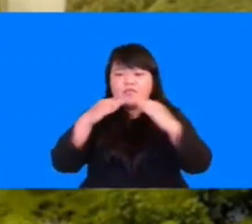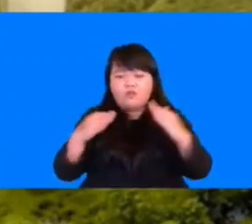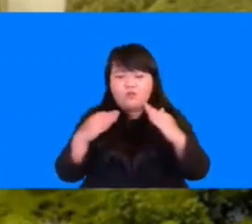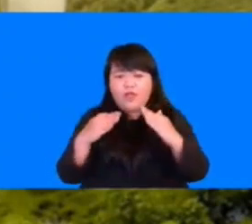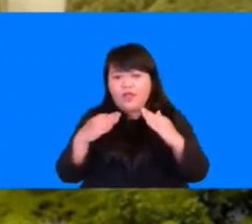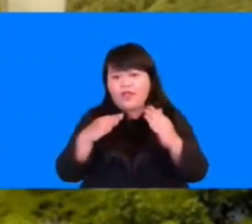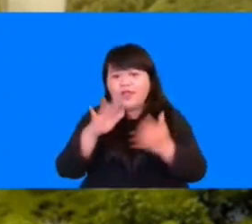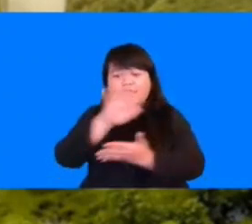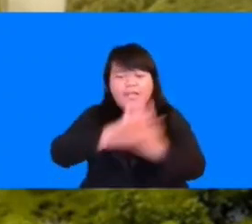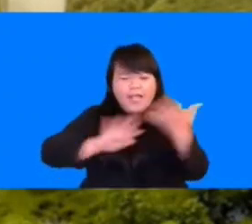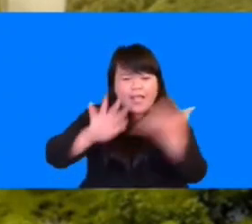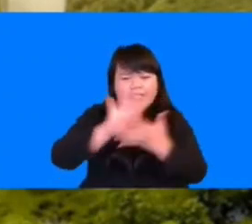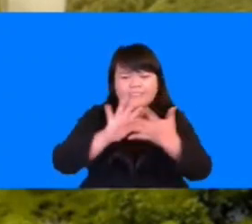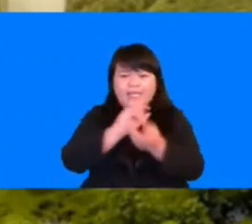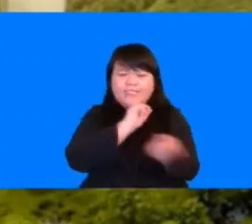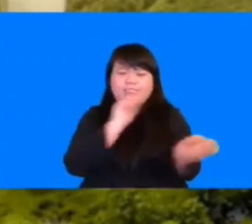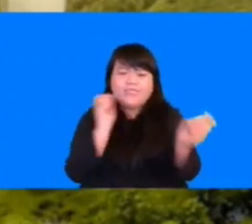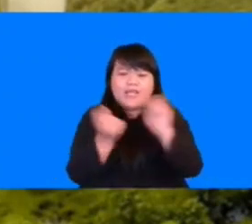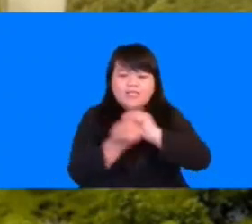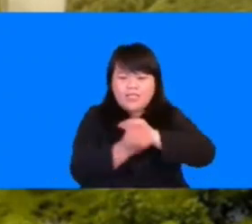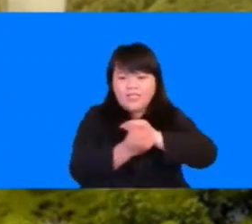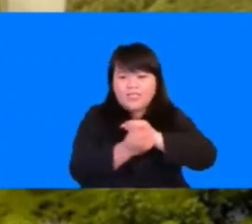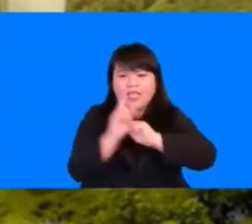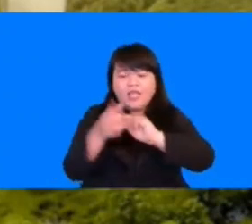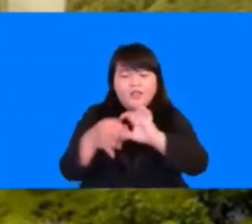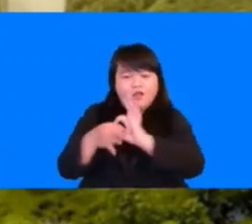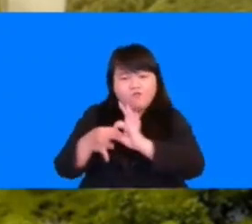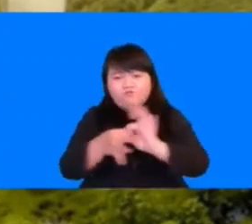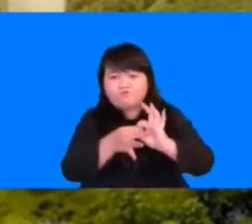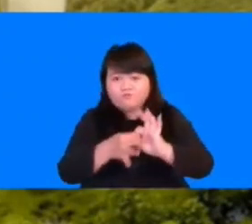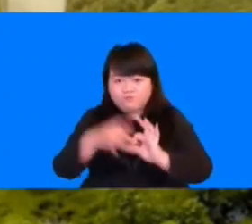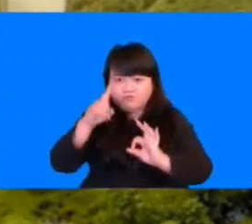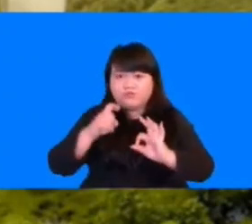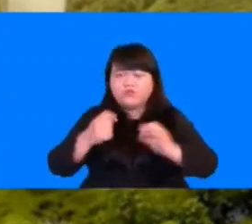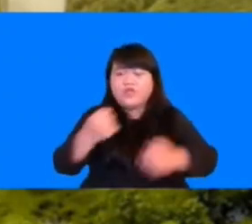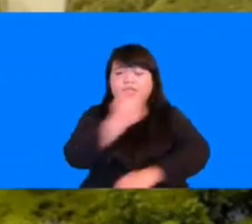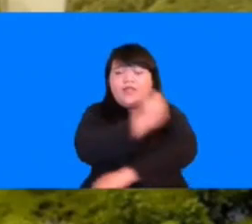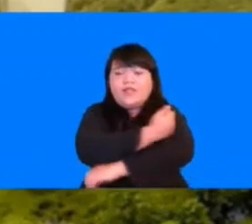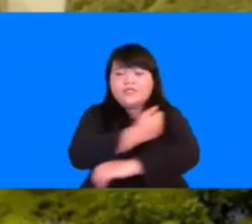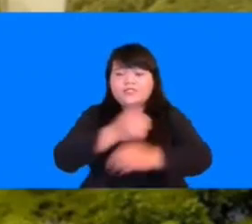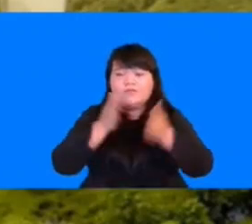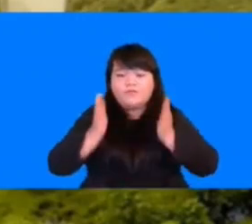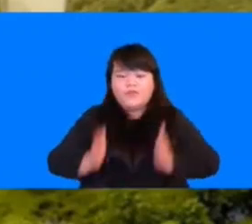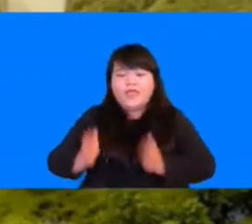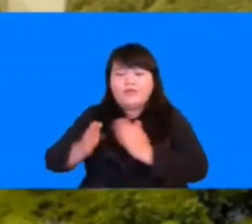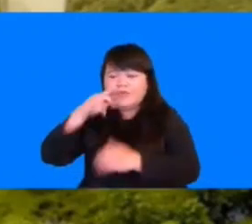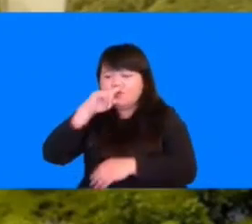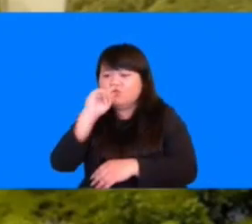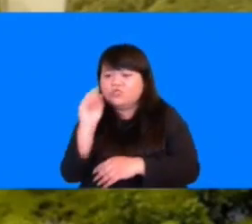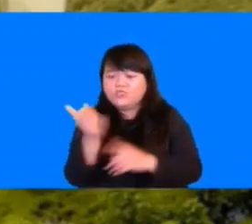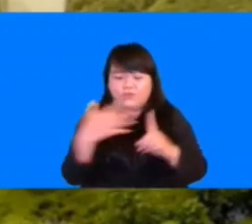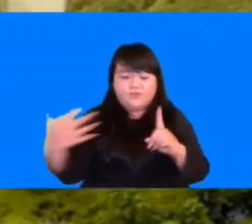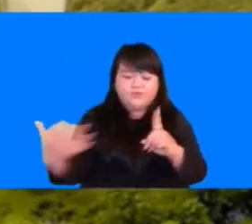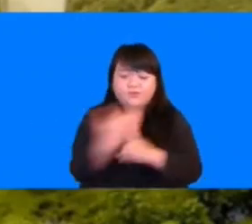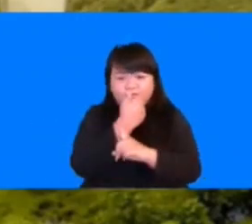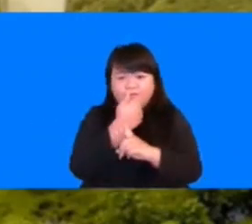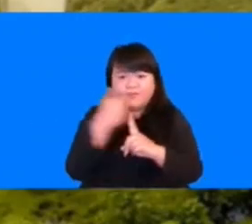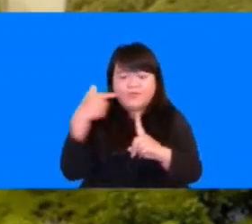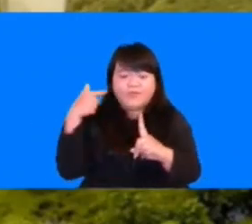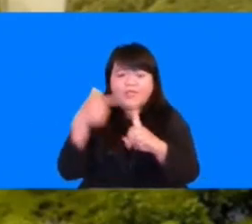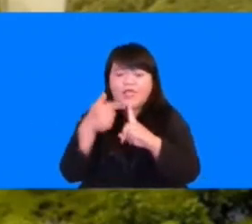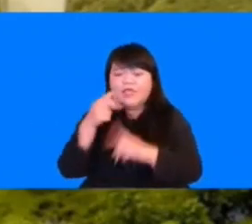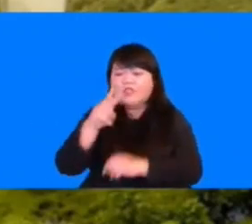Berbagai strategi transformasi memerlukan kolaborasi dan energi seluruh pihak untuk mempercepat pencapaian target-target